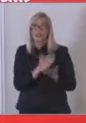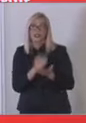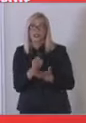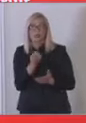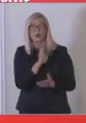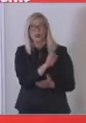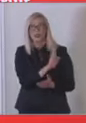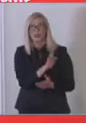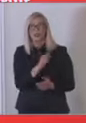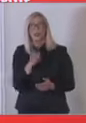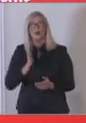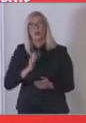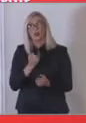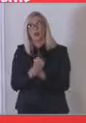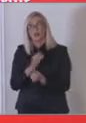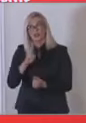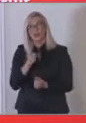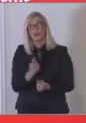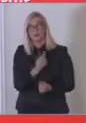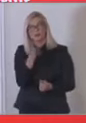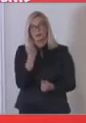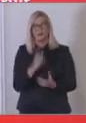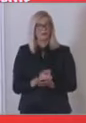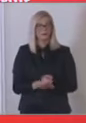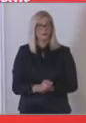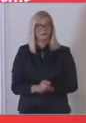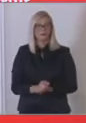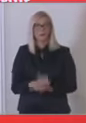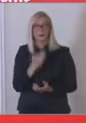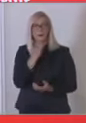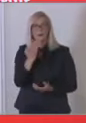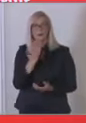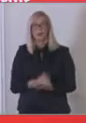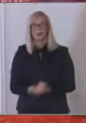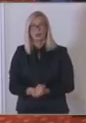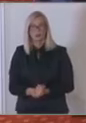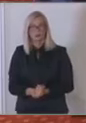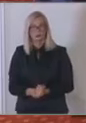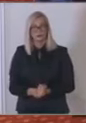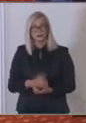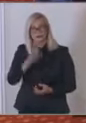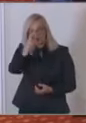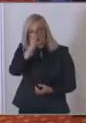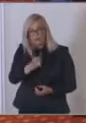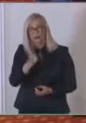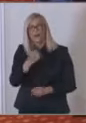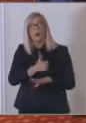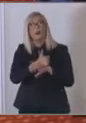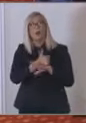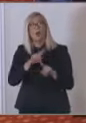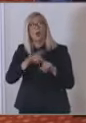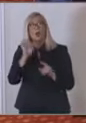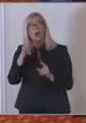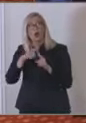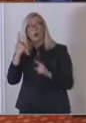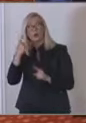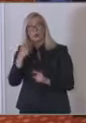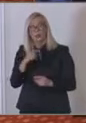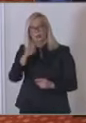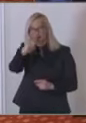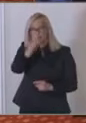nga dy pyetje për secilin nga ata. Urdhëroni zotë Rizaev. E faleminderit. I nderuar kryeministër Hoti,